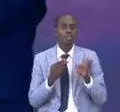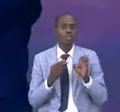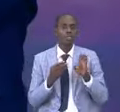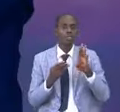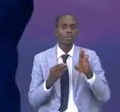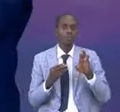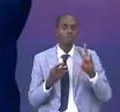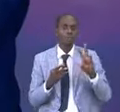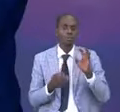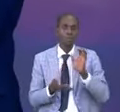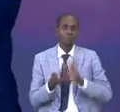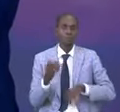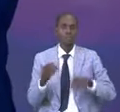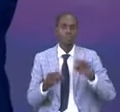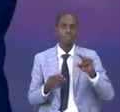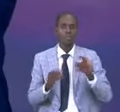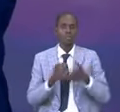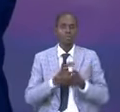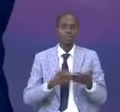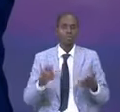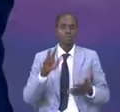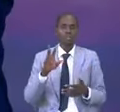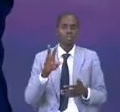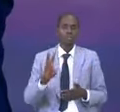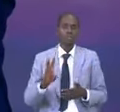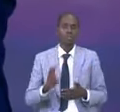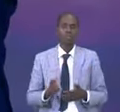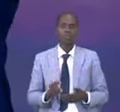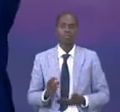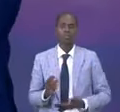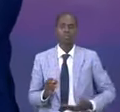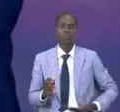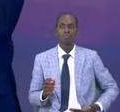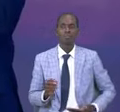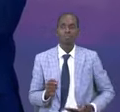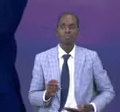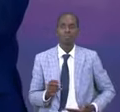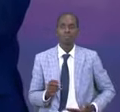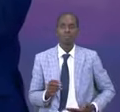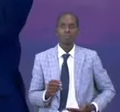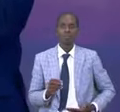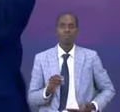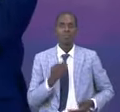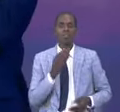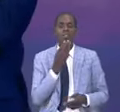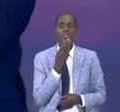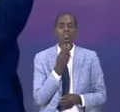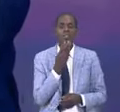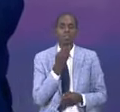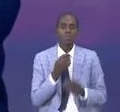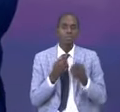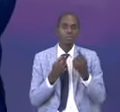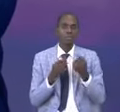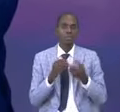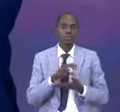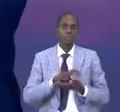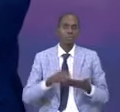verset 36 Hébreux 11 verset 36